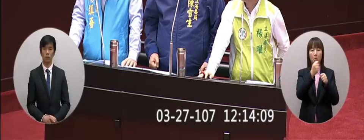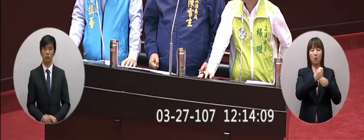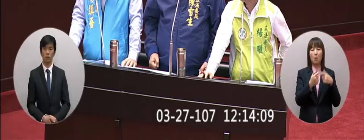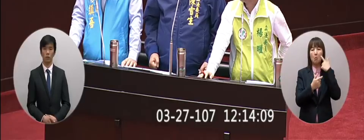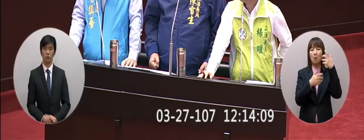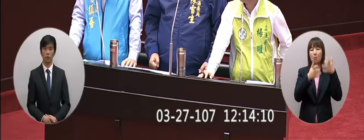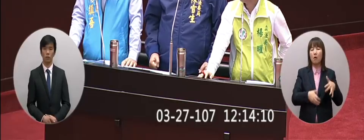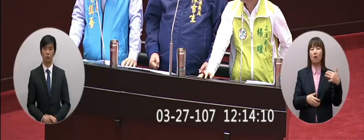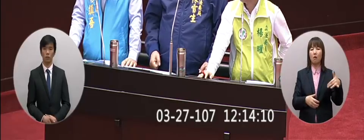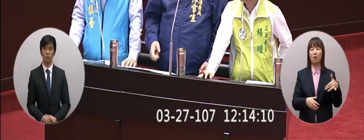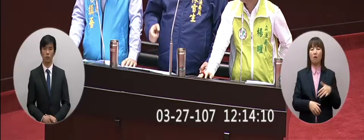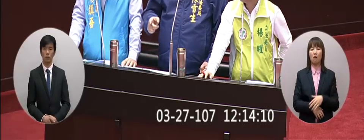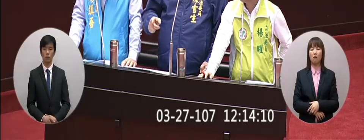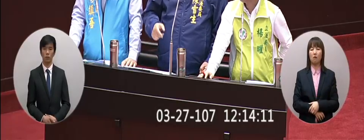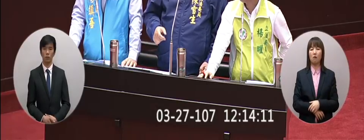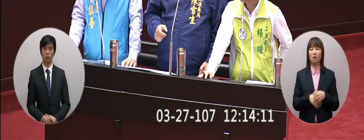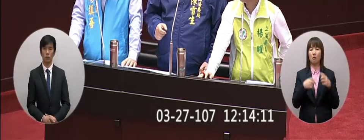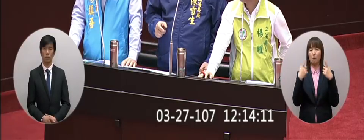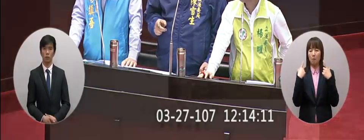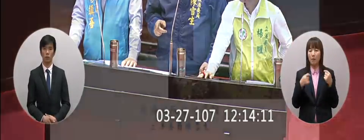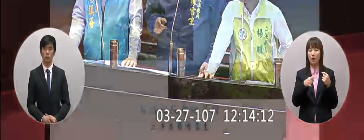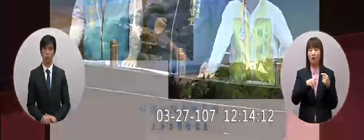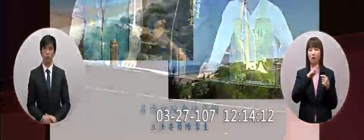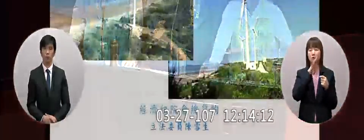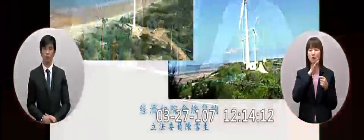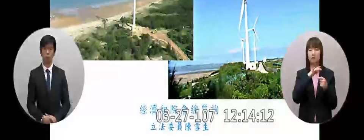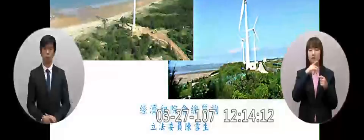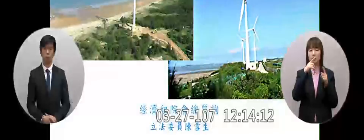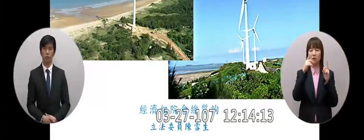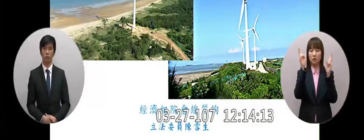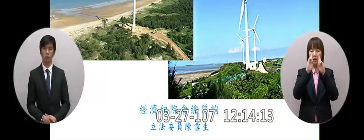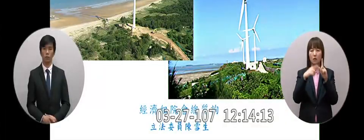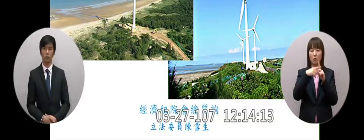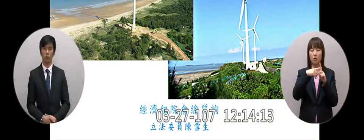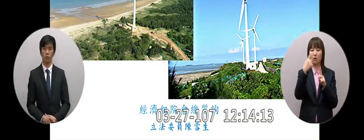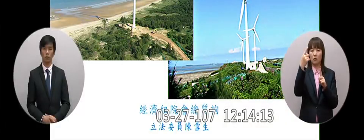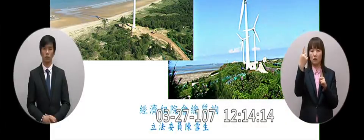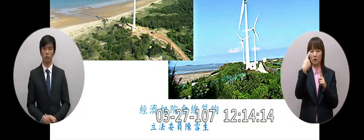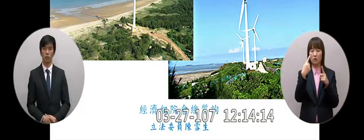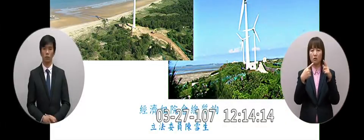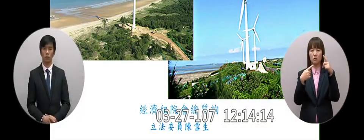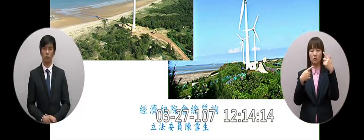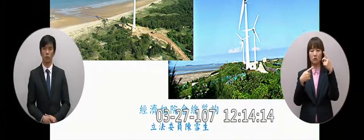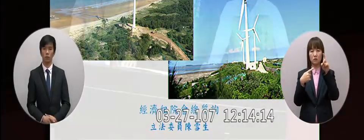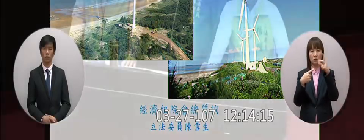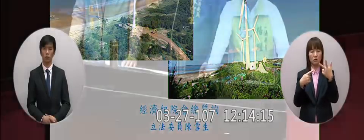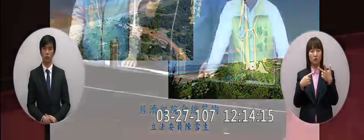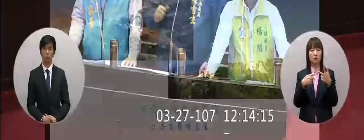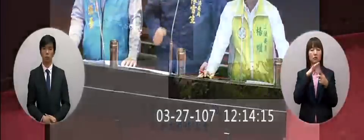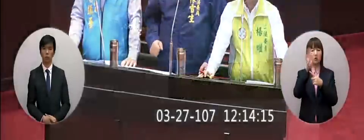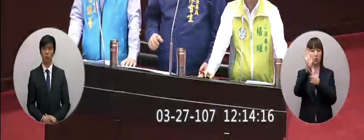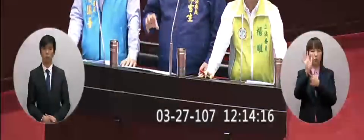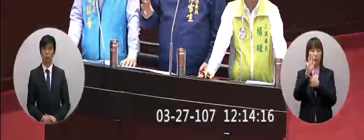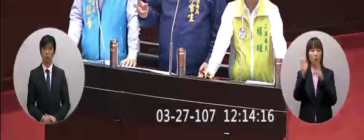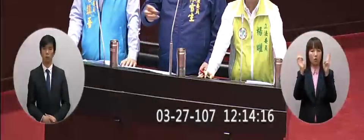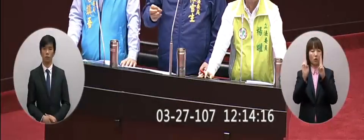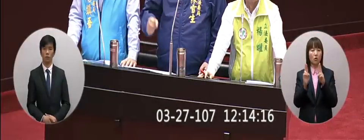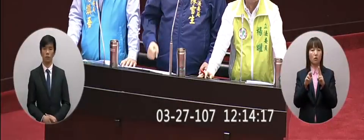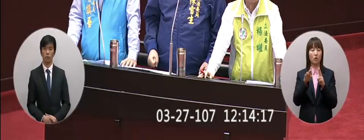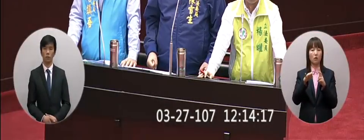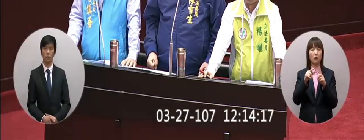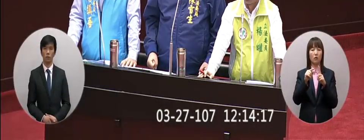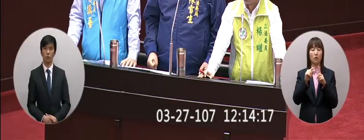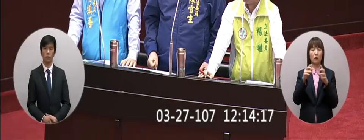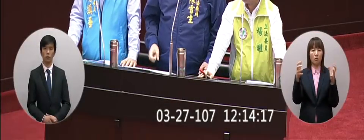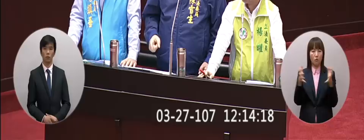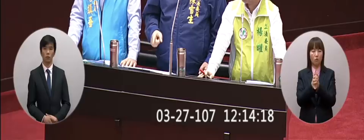目前都还没有。它原来是每一度的电17块，那么因为风力发电综合